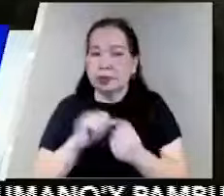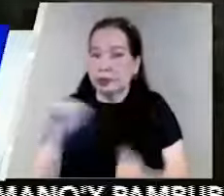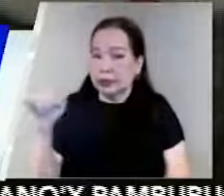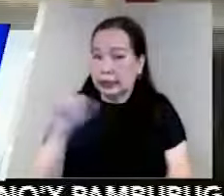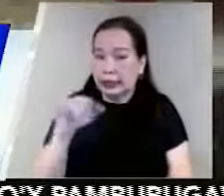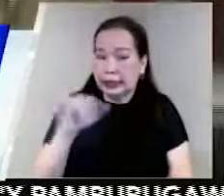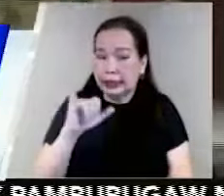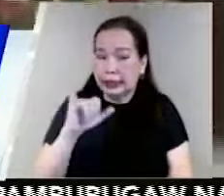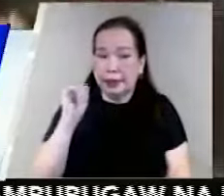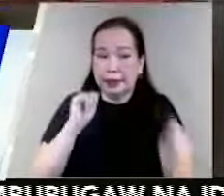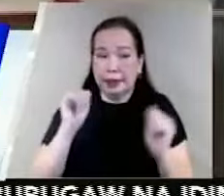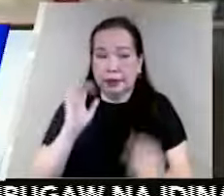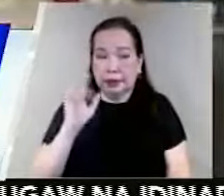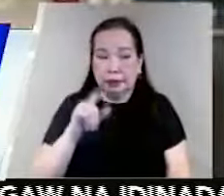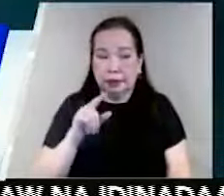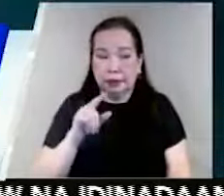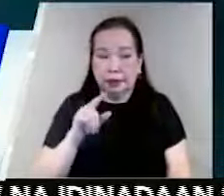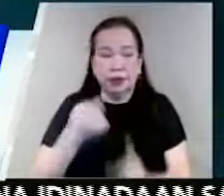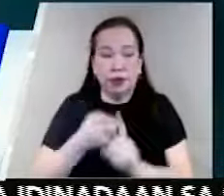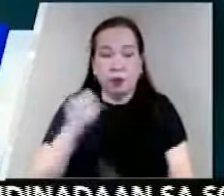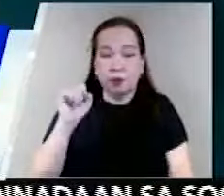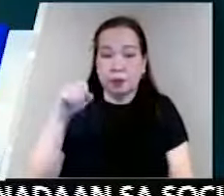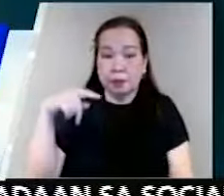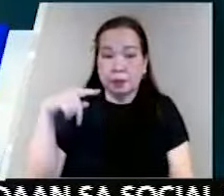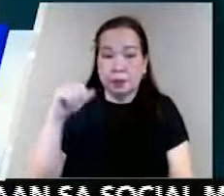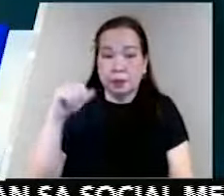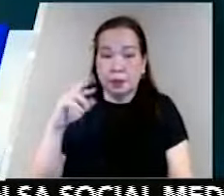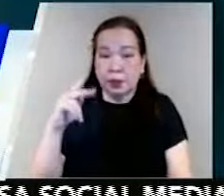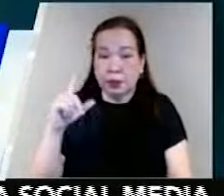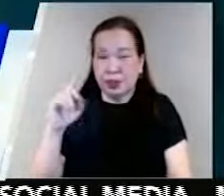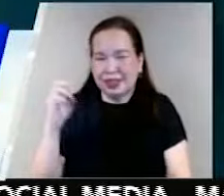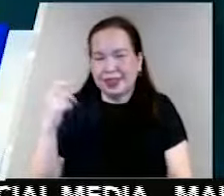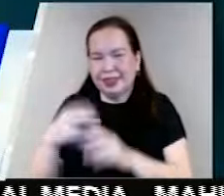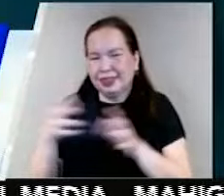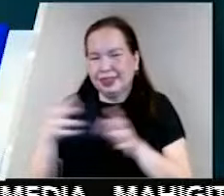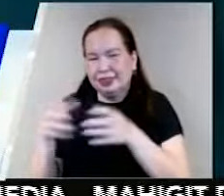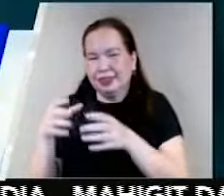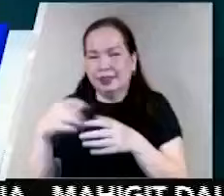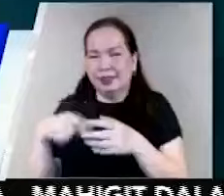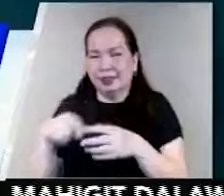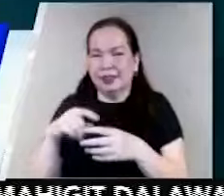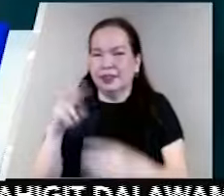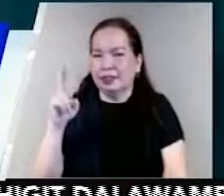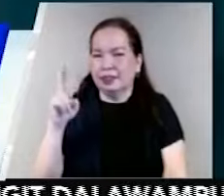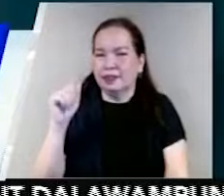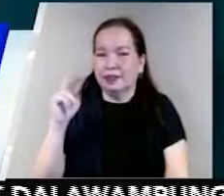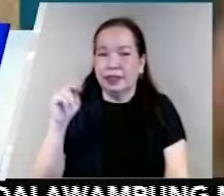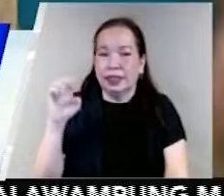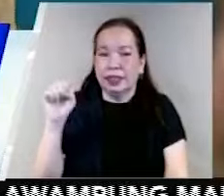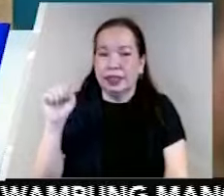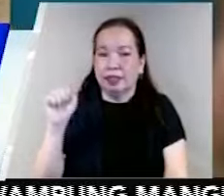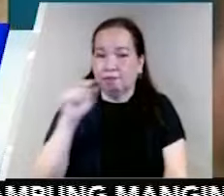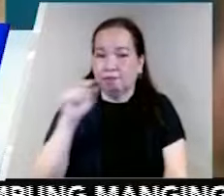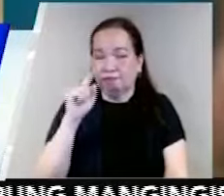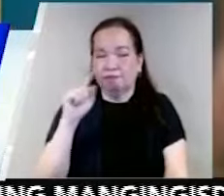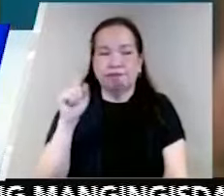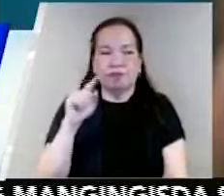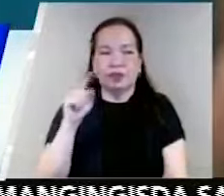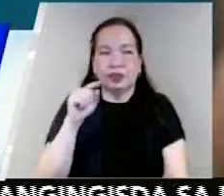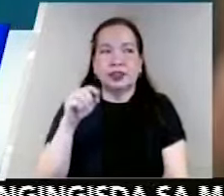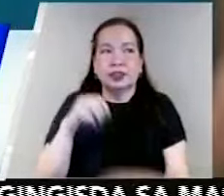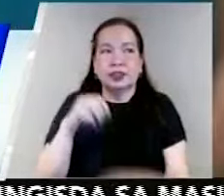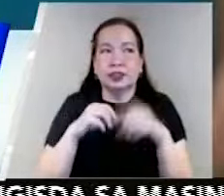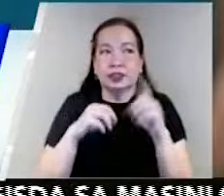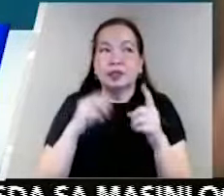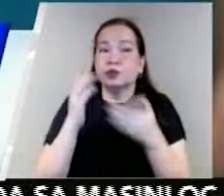artist na si Vanessa Peña. Sa set nga raw, ikinukwento pa ni Joaquin kay Vanessa ang kanyang karanasan